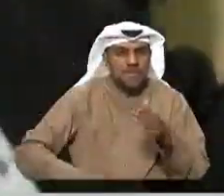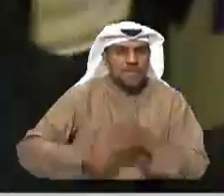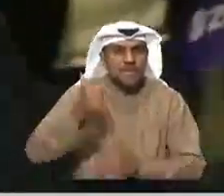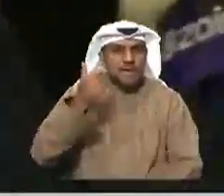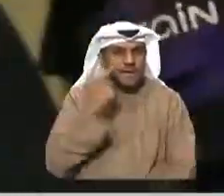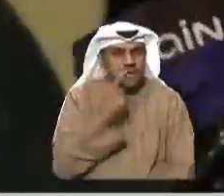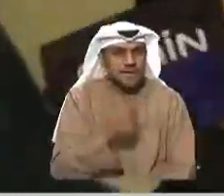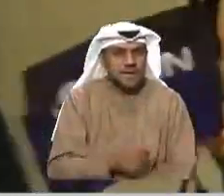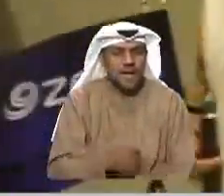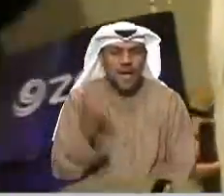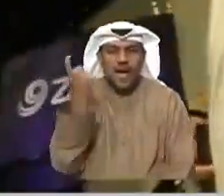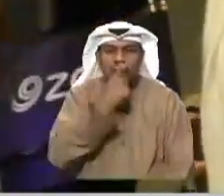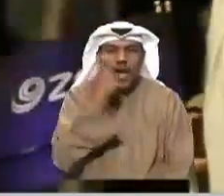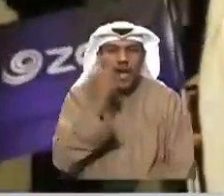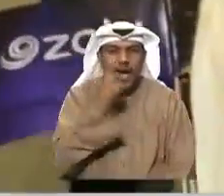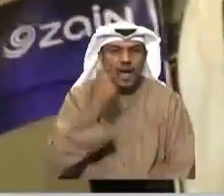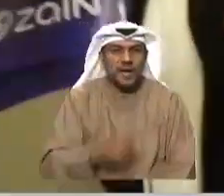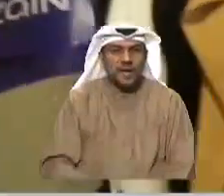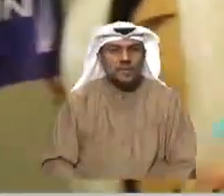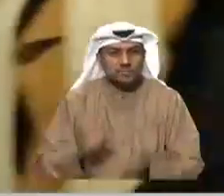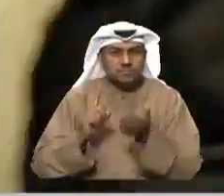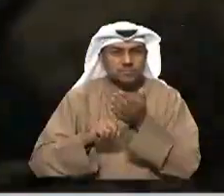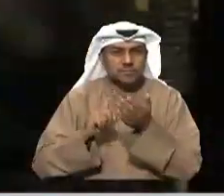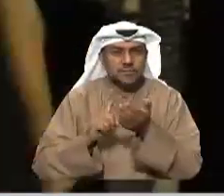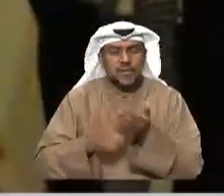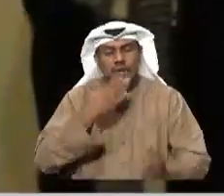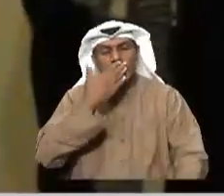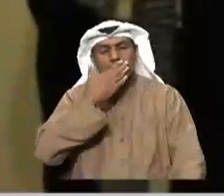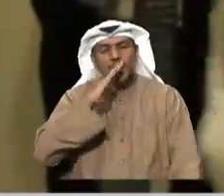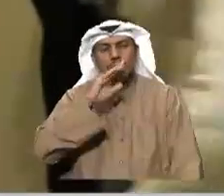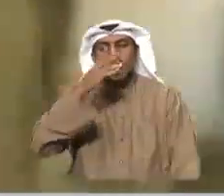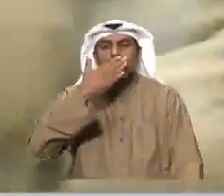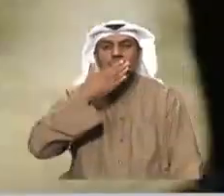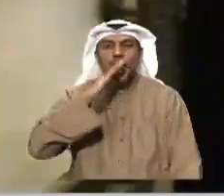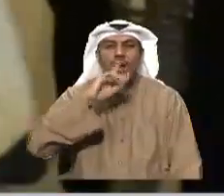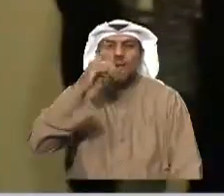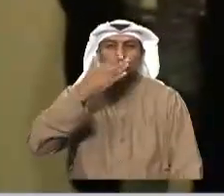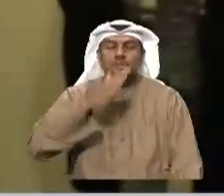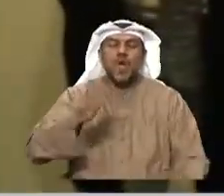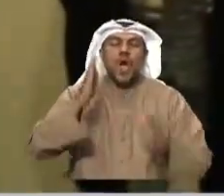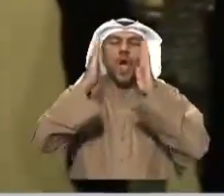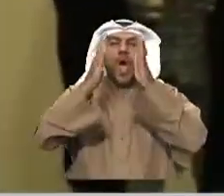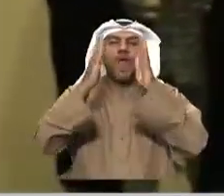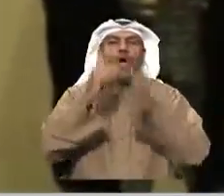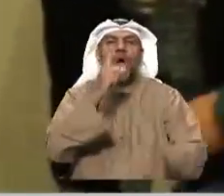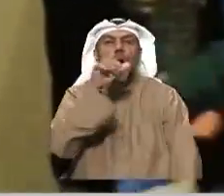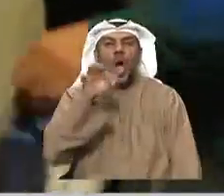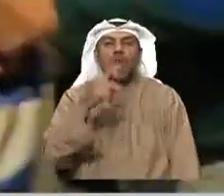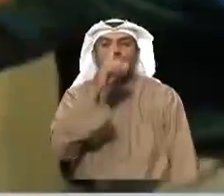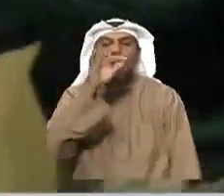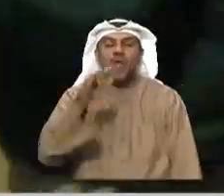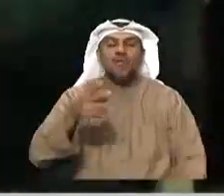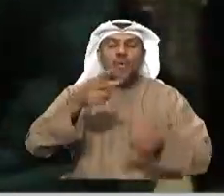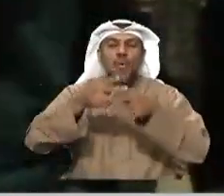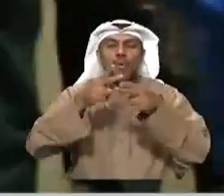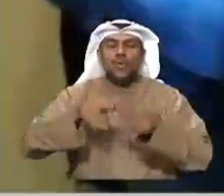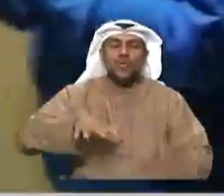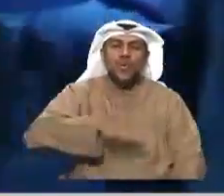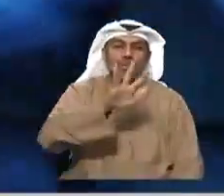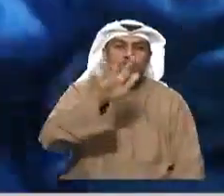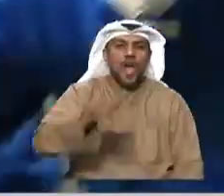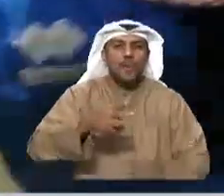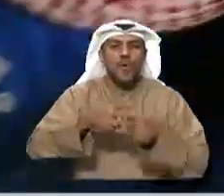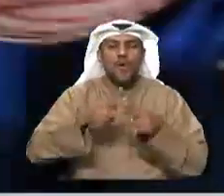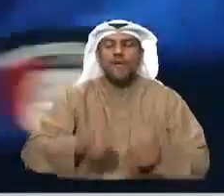أزرق الحمد لله الحمد لله الحمد لله، ألف مبروك للكويت ولشعب الكويت، ألف مبروك